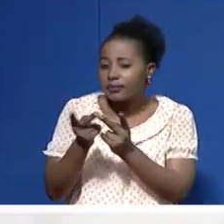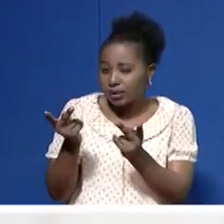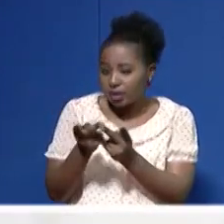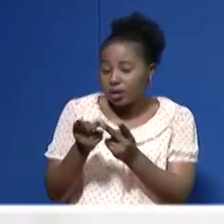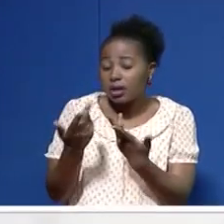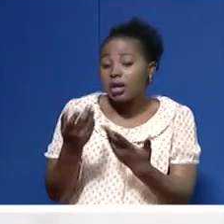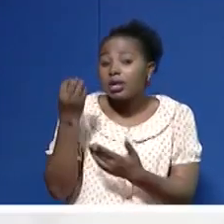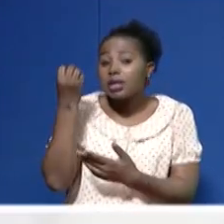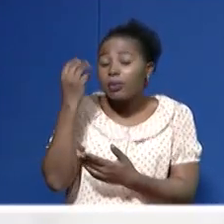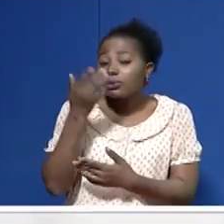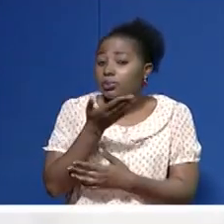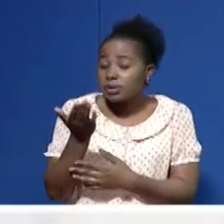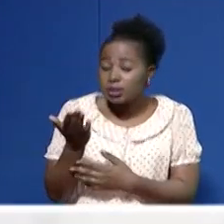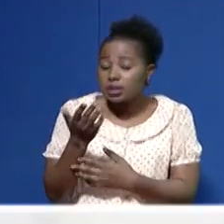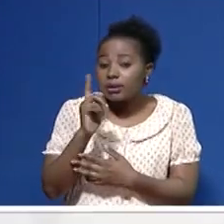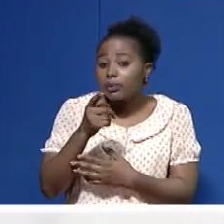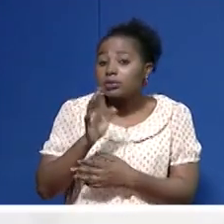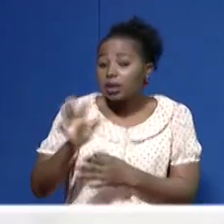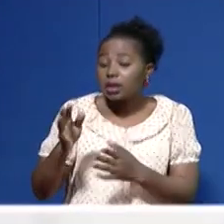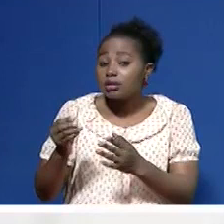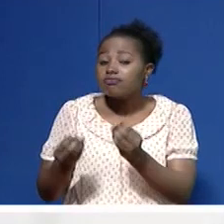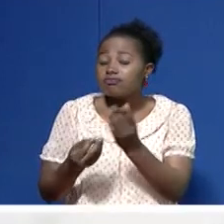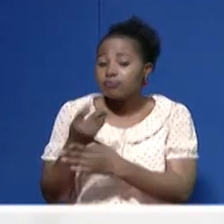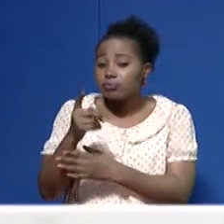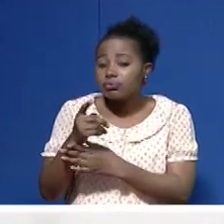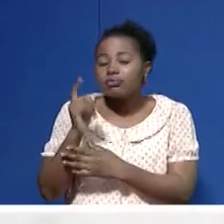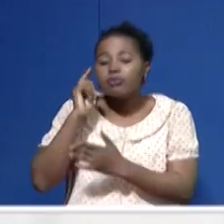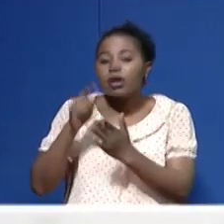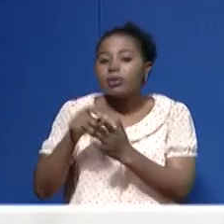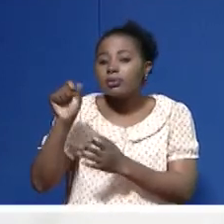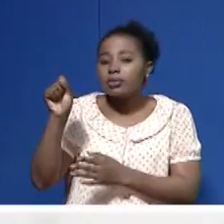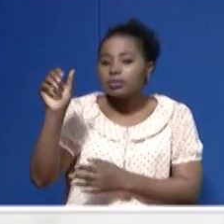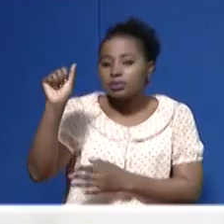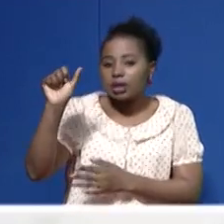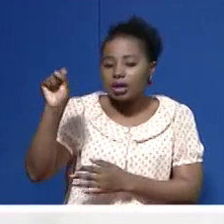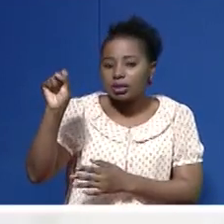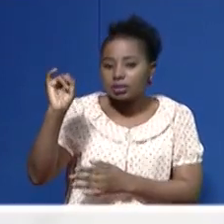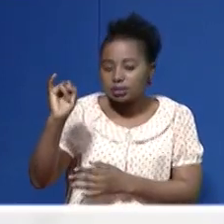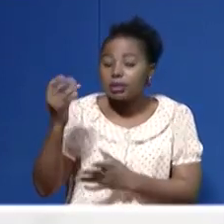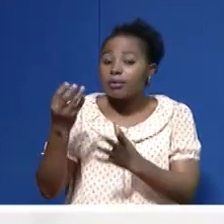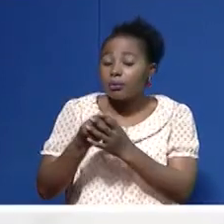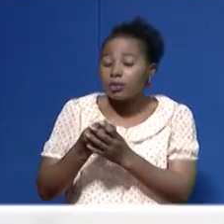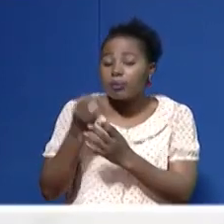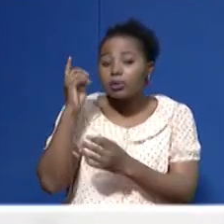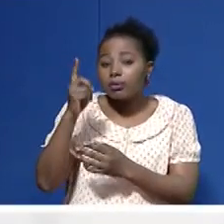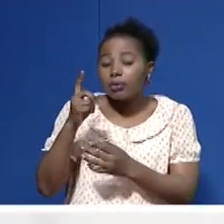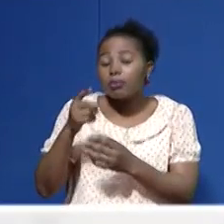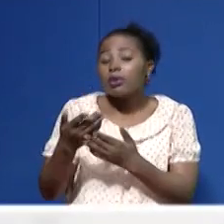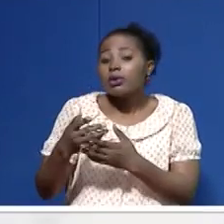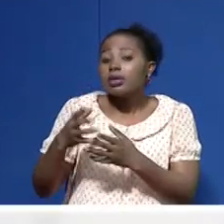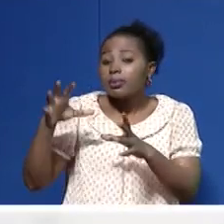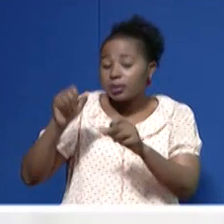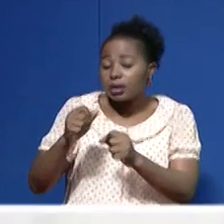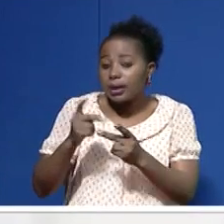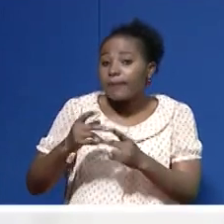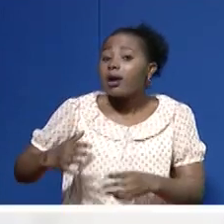na magonjwa mengine ambayo yamekwishaibuka huko nyuma kama ya SARS na magonjwa yale yaliyokumba mifumo ya upumuaji kama